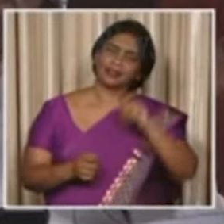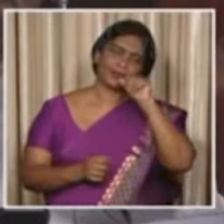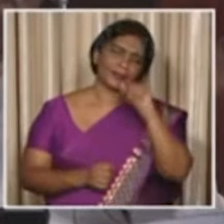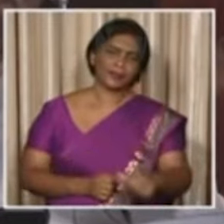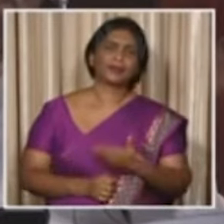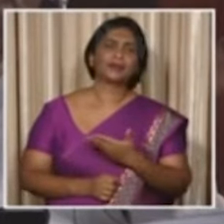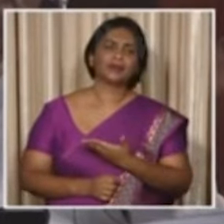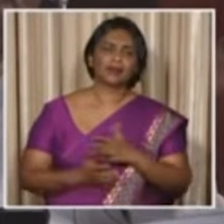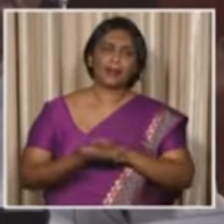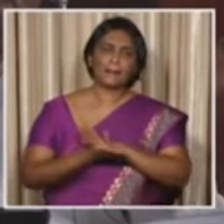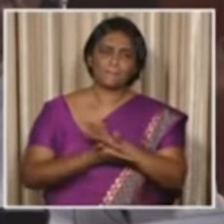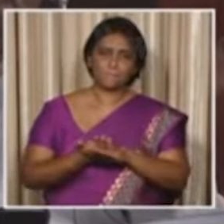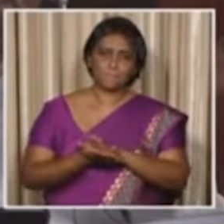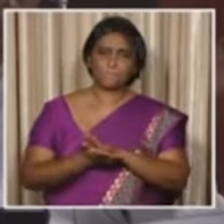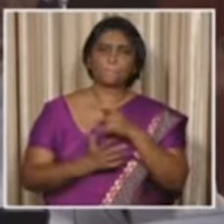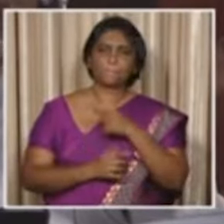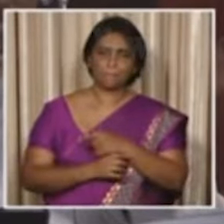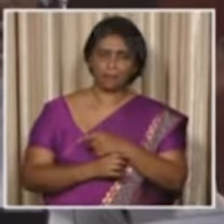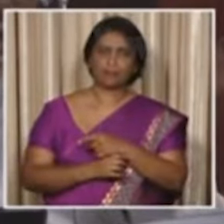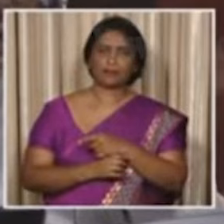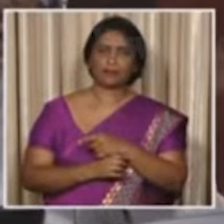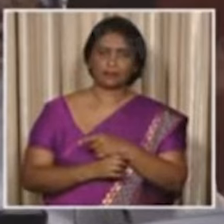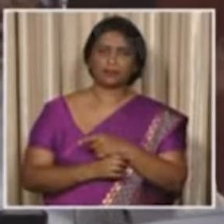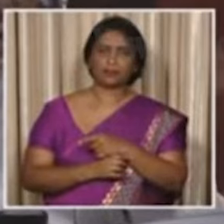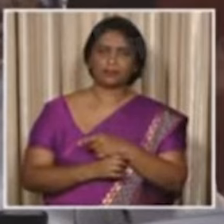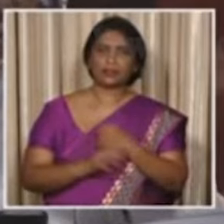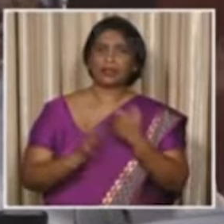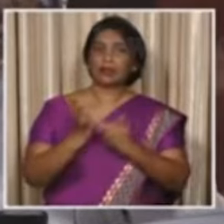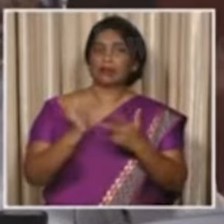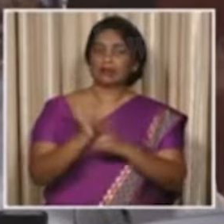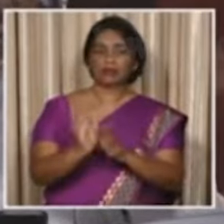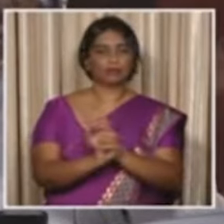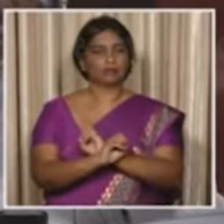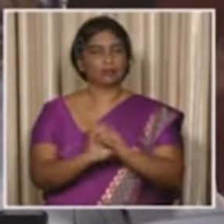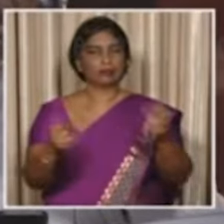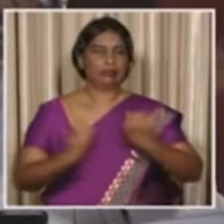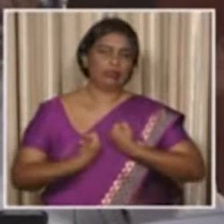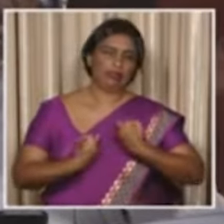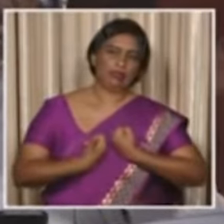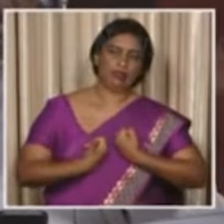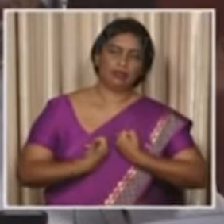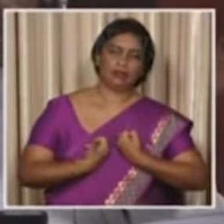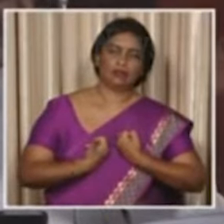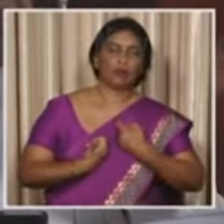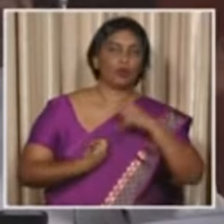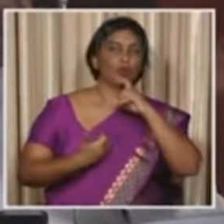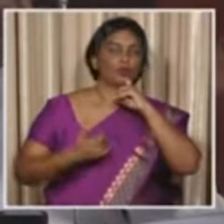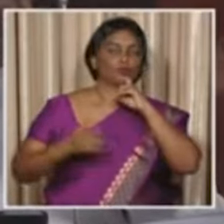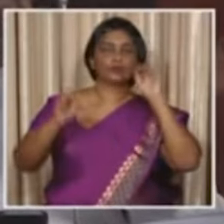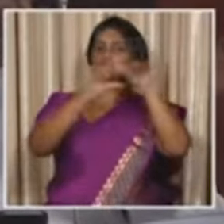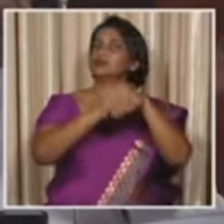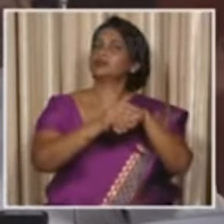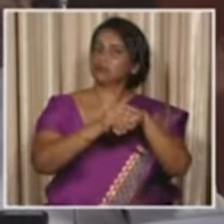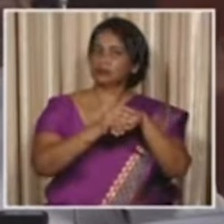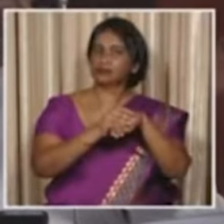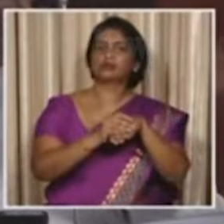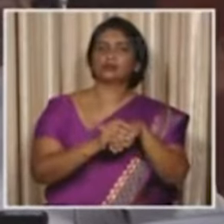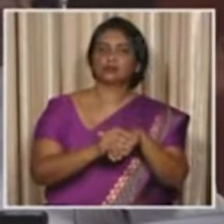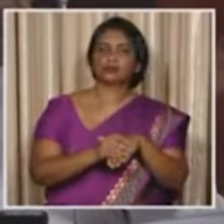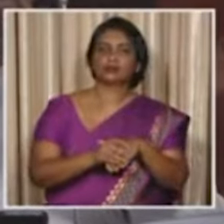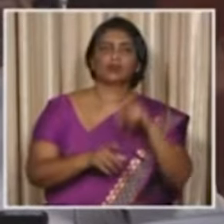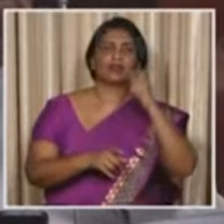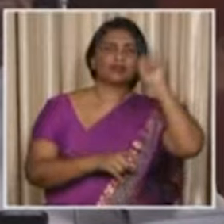ඉතාමත් පැහැදිලි. දැන් මේ ටීවී එක හරහා දුන්න පාපෝචාරණය උසාවියට දැම්මහම